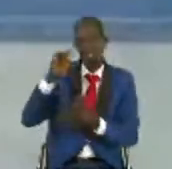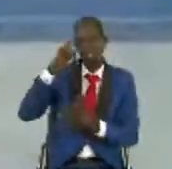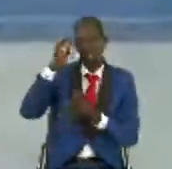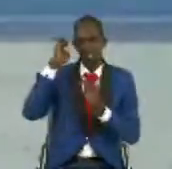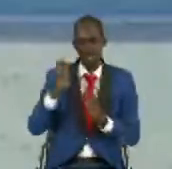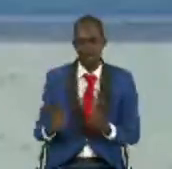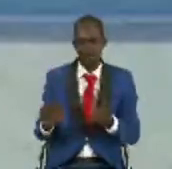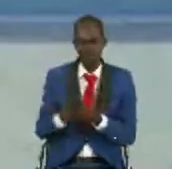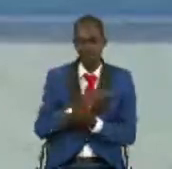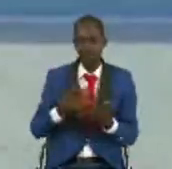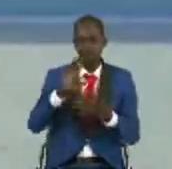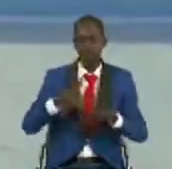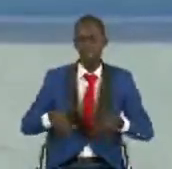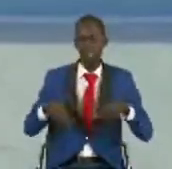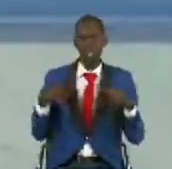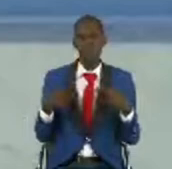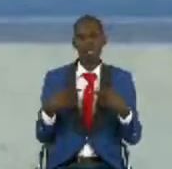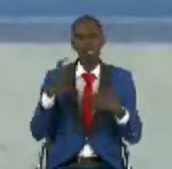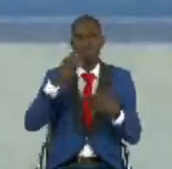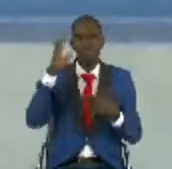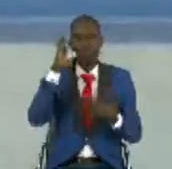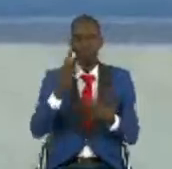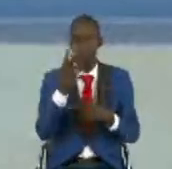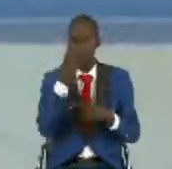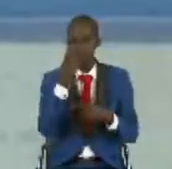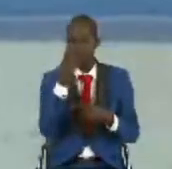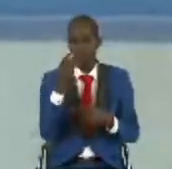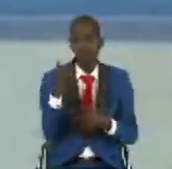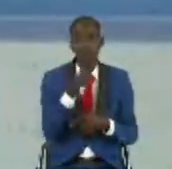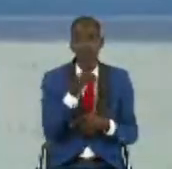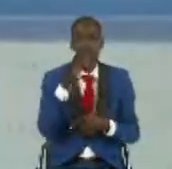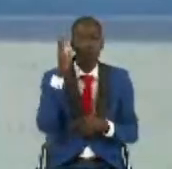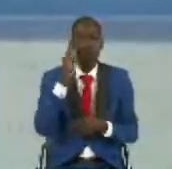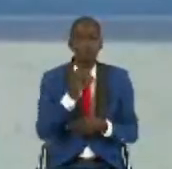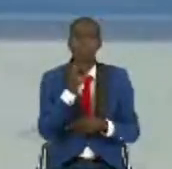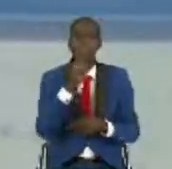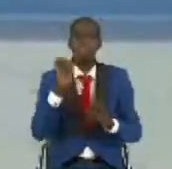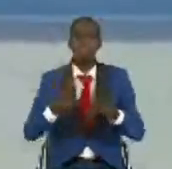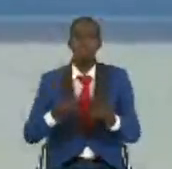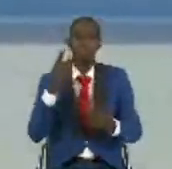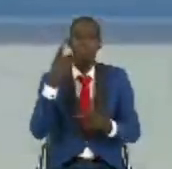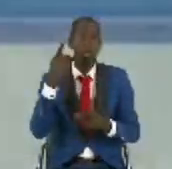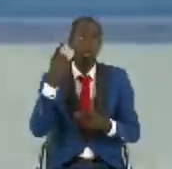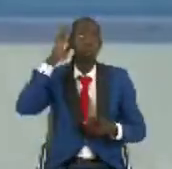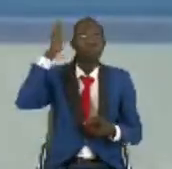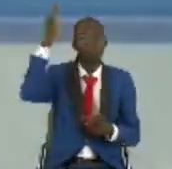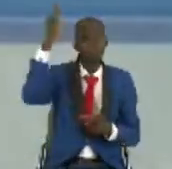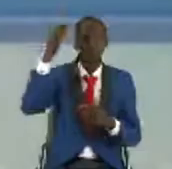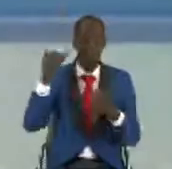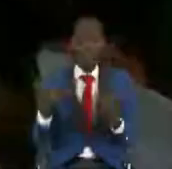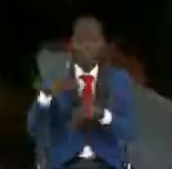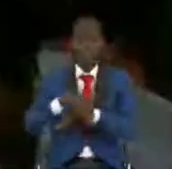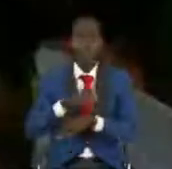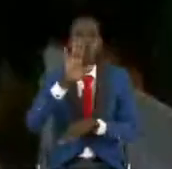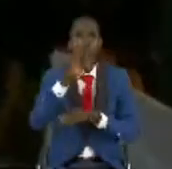21. Je te délivrerai de la main des méchants. Les méchants qui pensaient qu'ils pouvaient te détruire et que tu n'allais pas voir l'avenir. Ce soir,